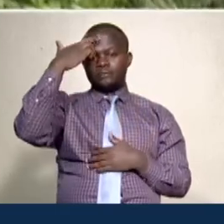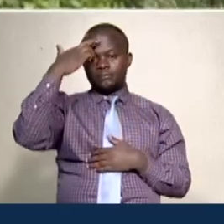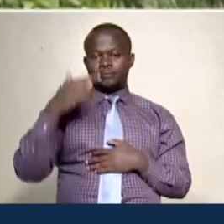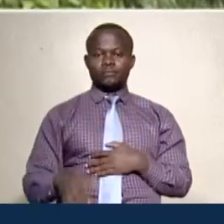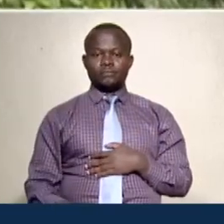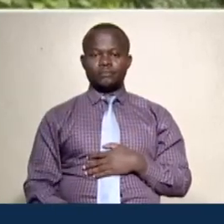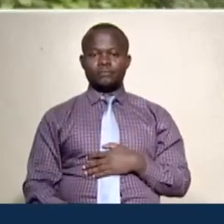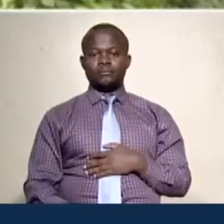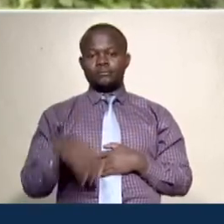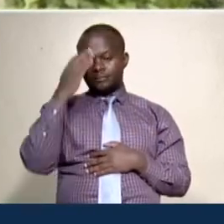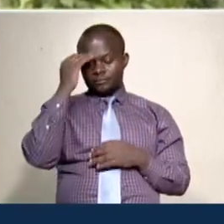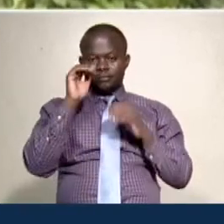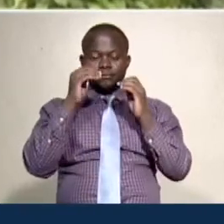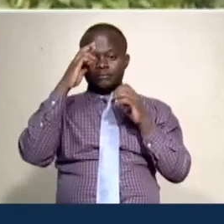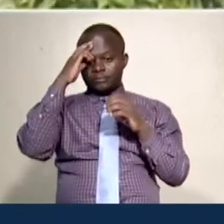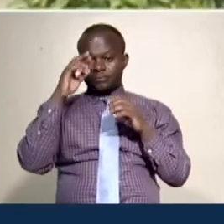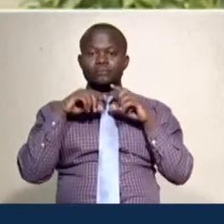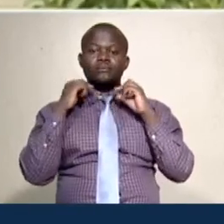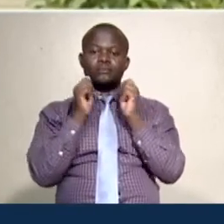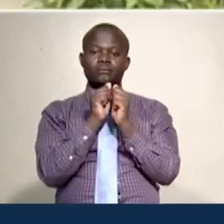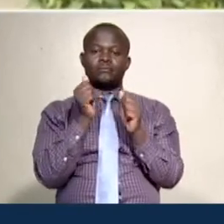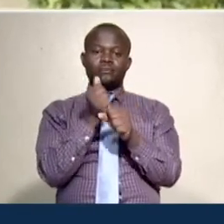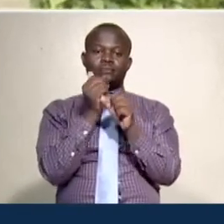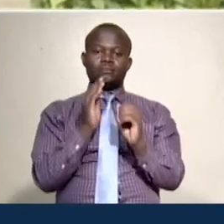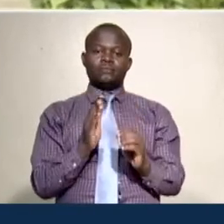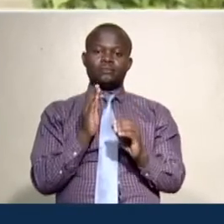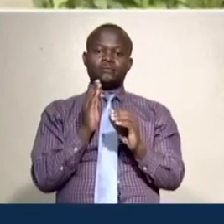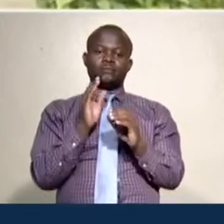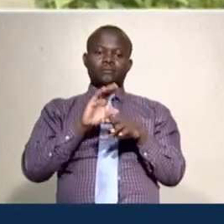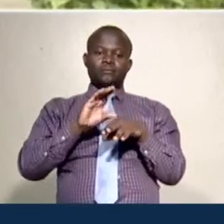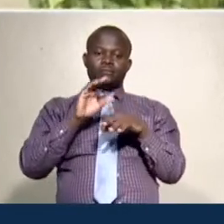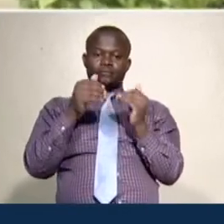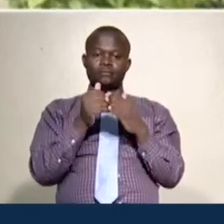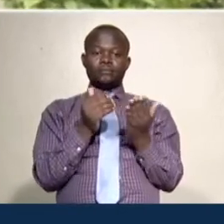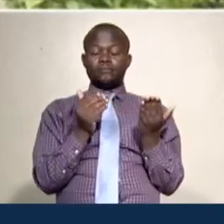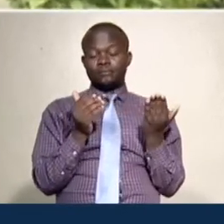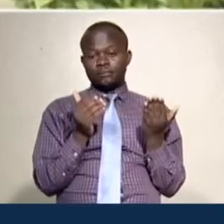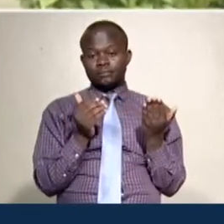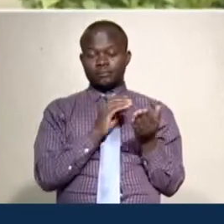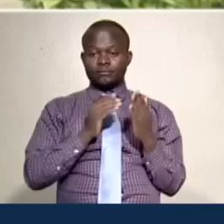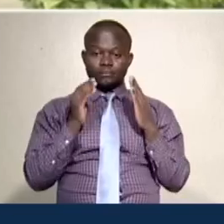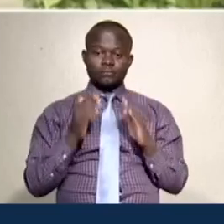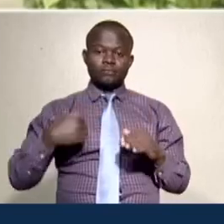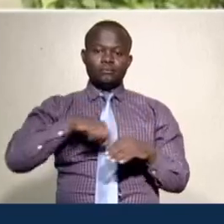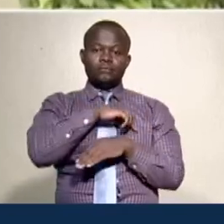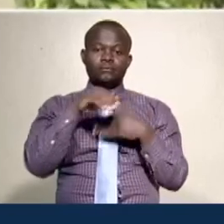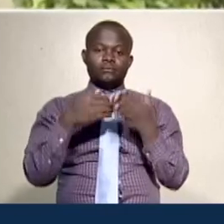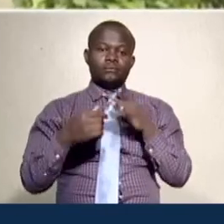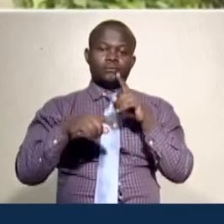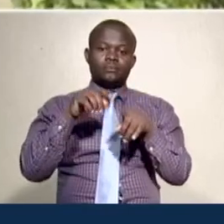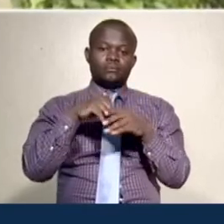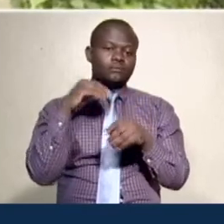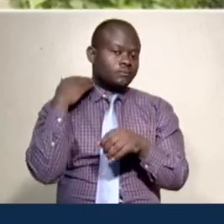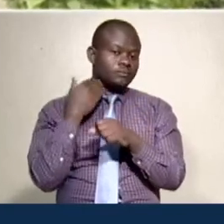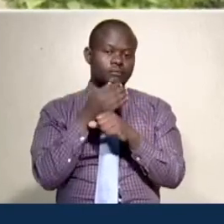ngo twibuke abapastori n'abandi bakozi b'itorero n'abakristo bacu bishwe muri